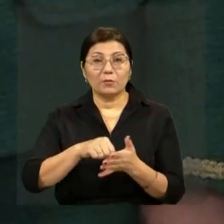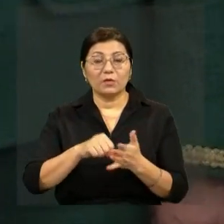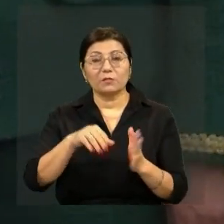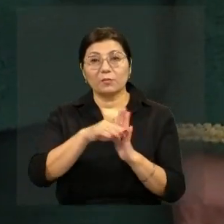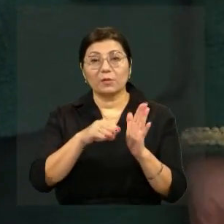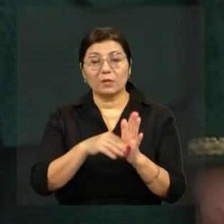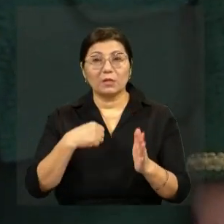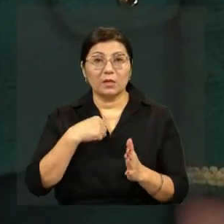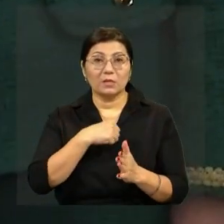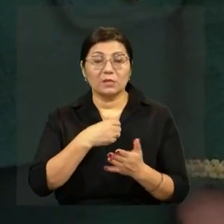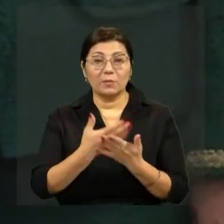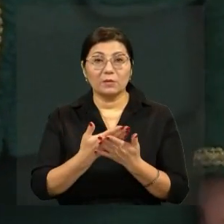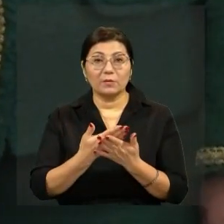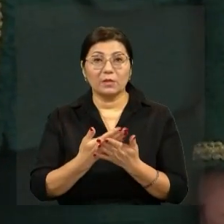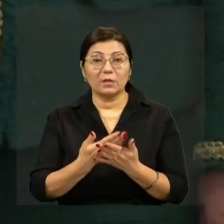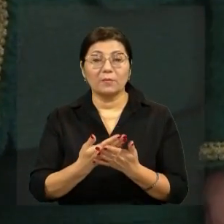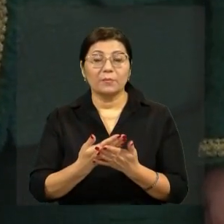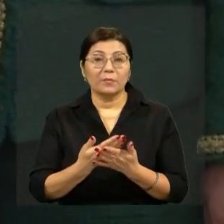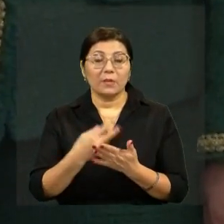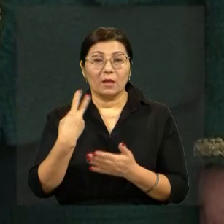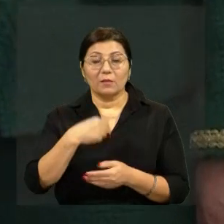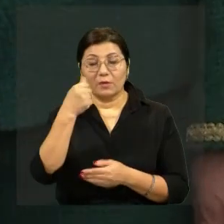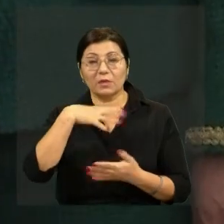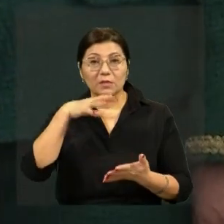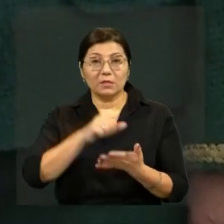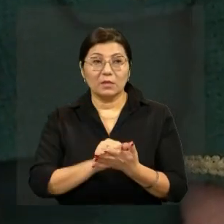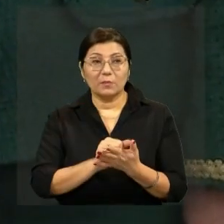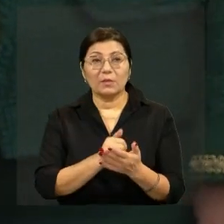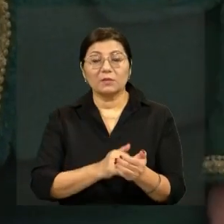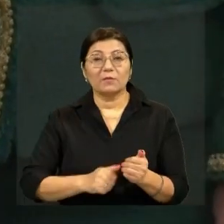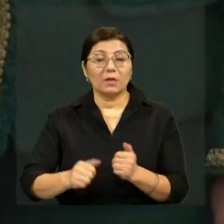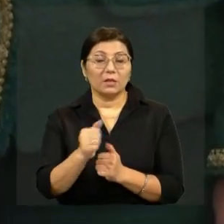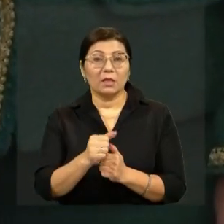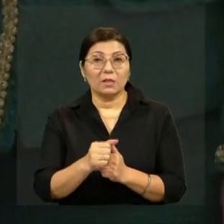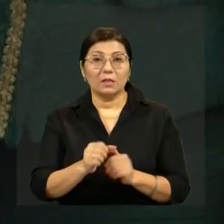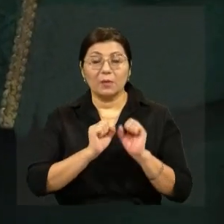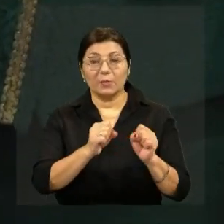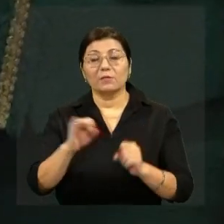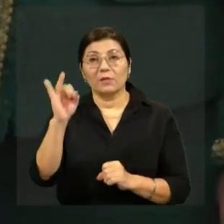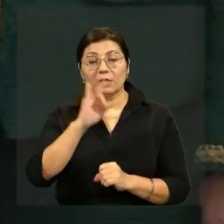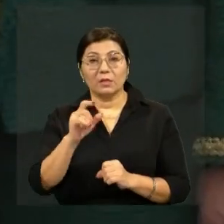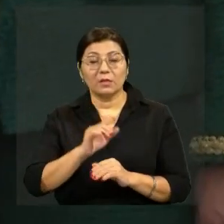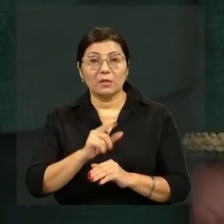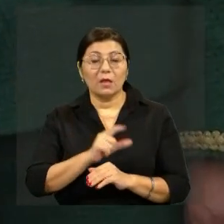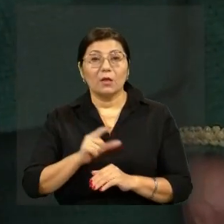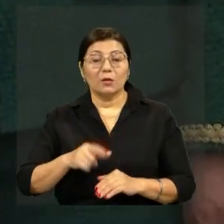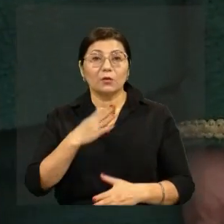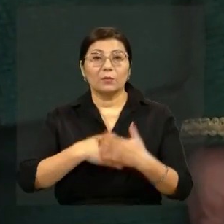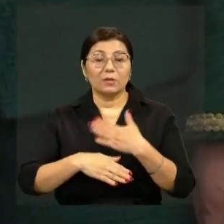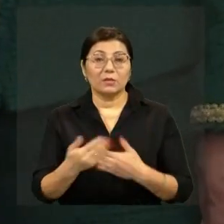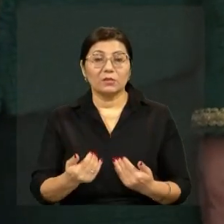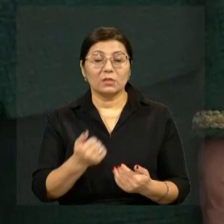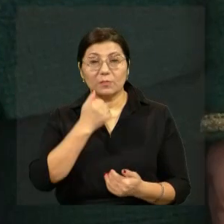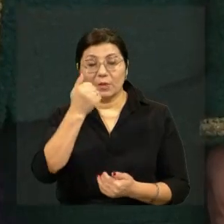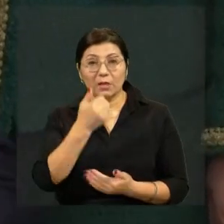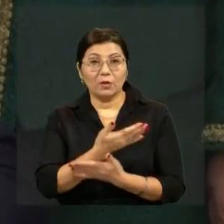лично представляю гражданское общество. 25 лет занимаюсь продвижением интересов людей с инвалидностью. Сегодня благодарю Родину за то, что